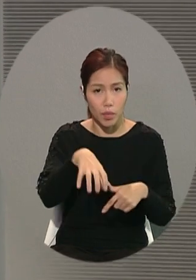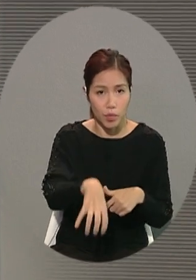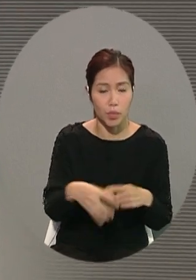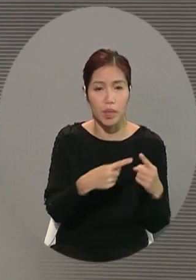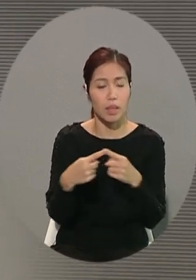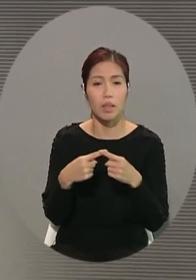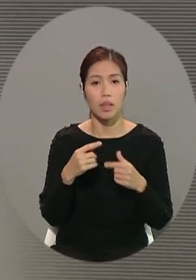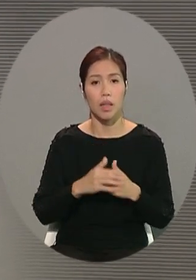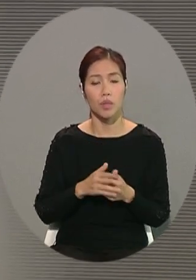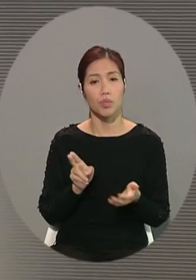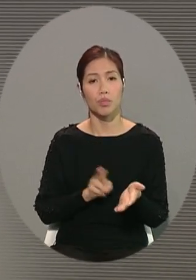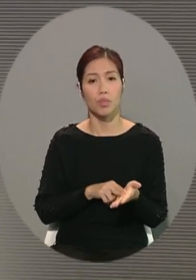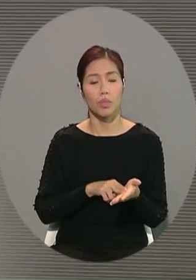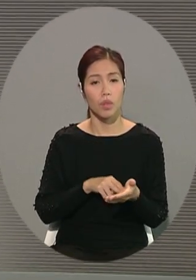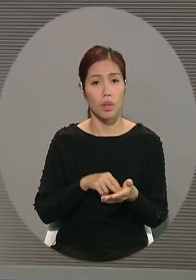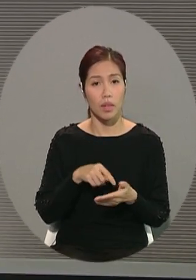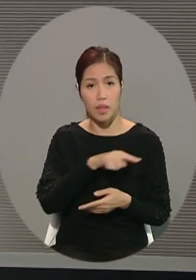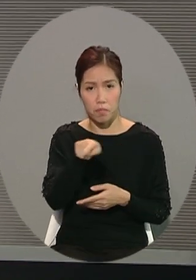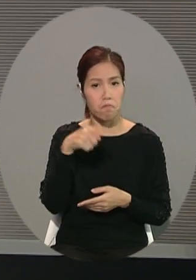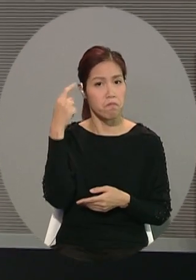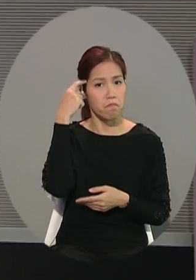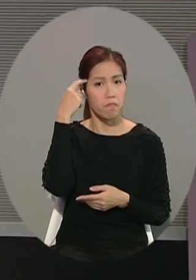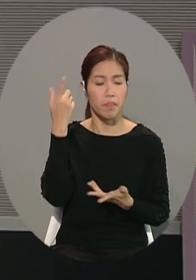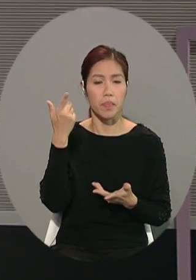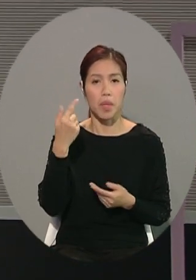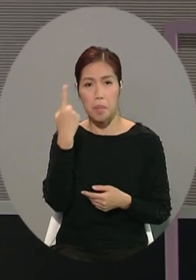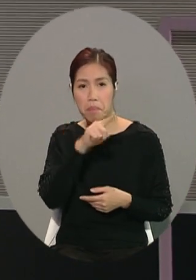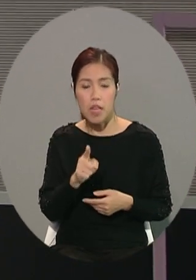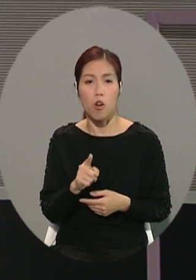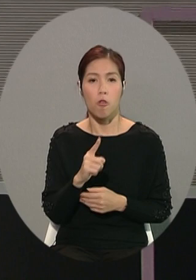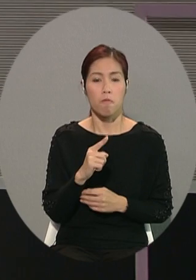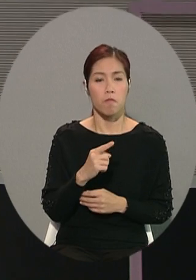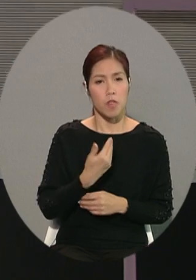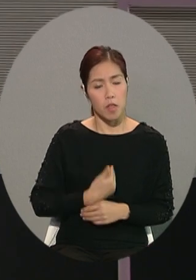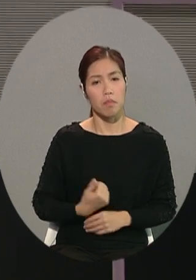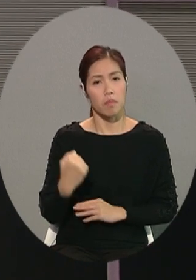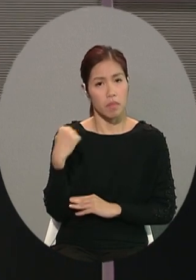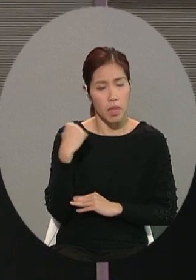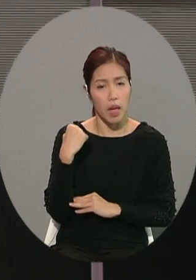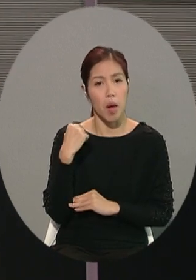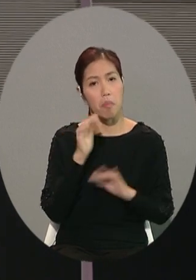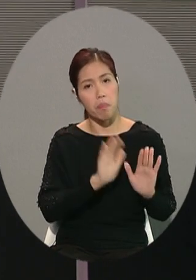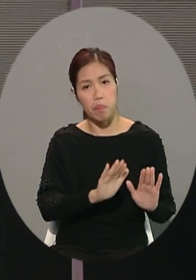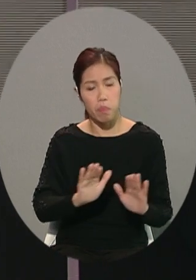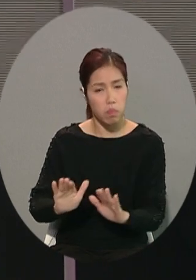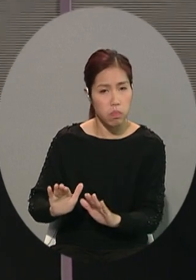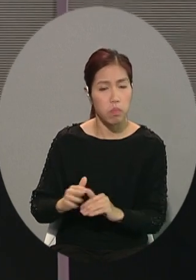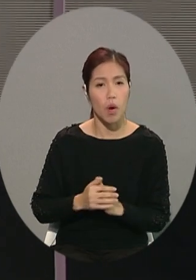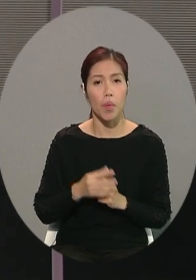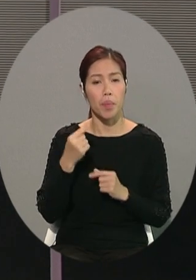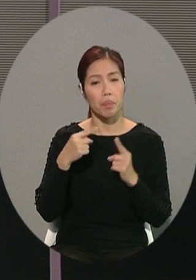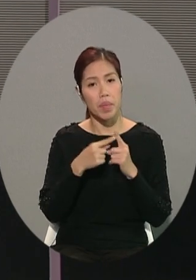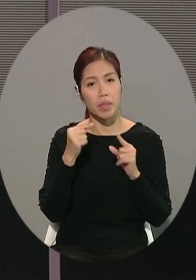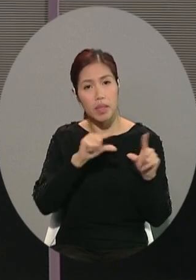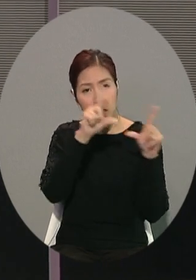選民，相信大家都會知道哪一位是有心有力可以為街坊服務，做到民生亦都